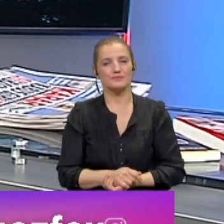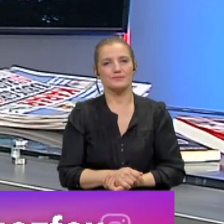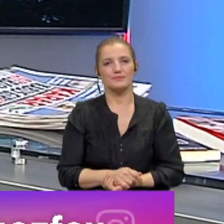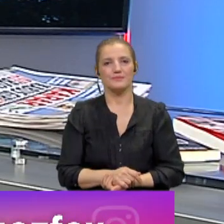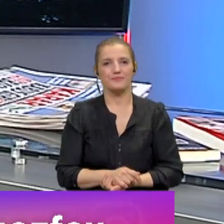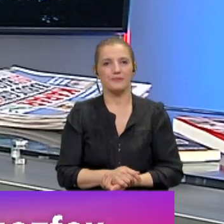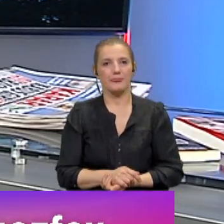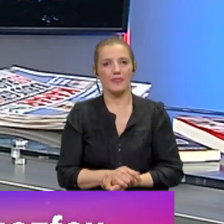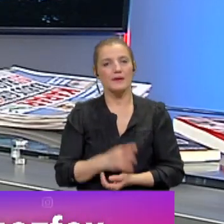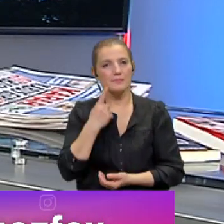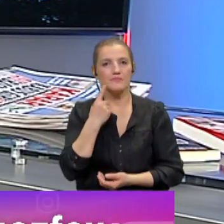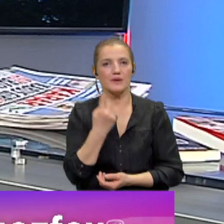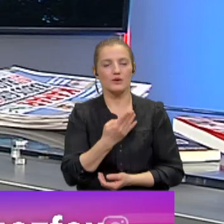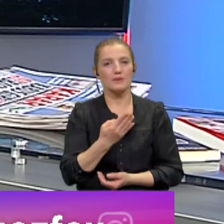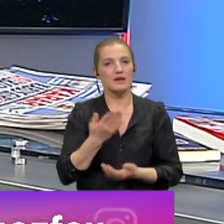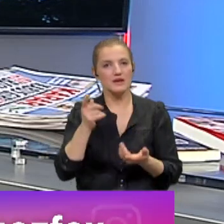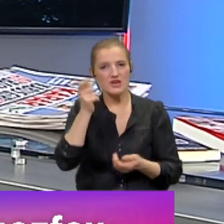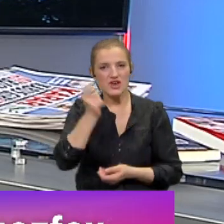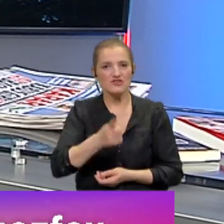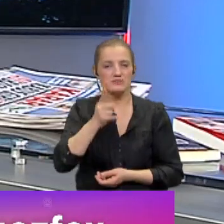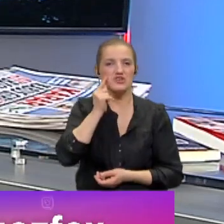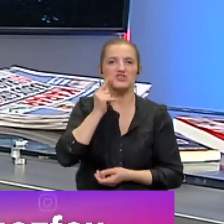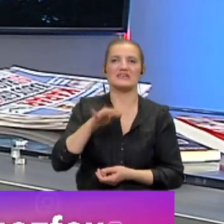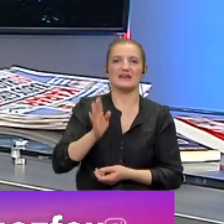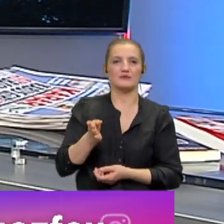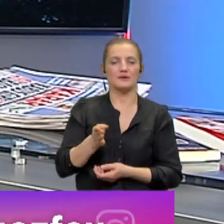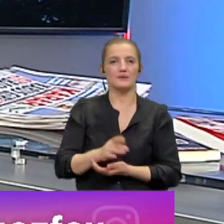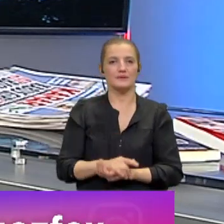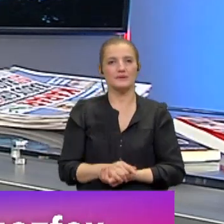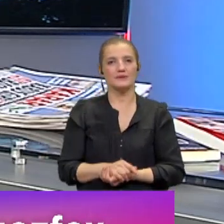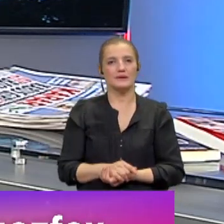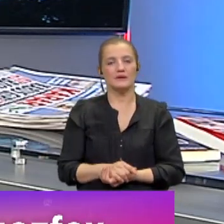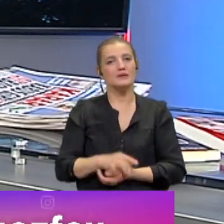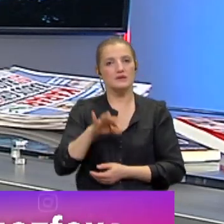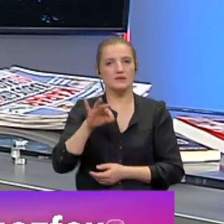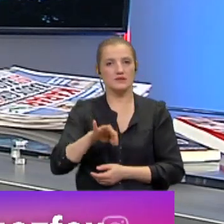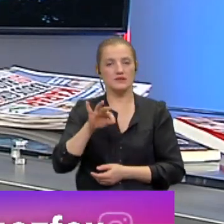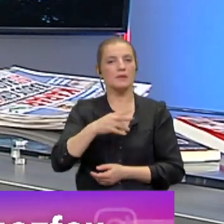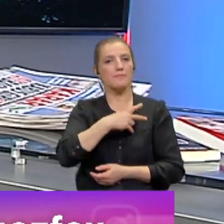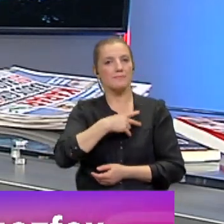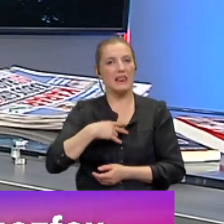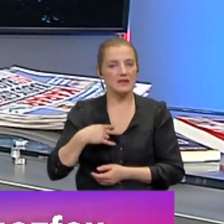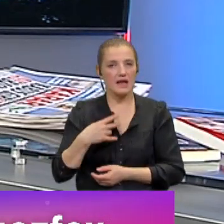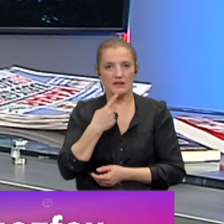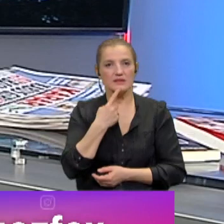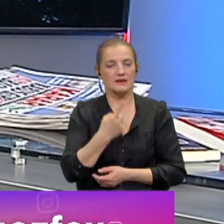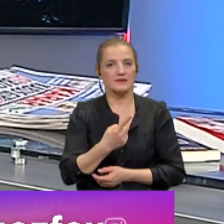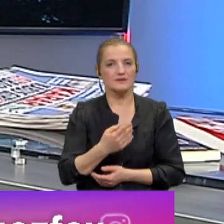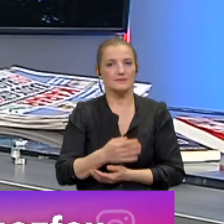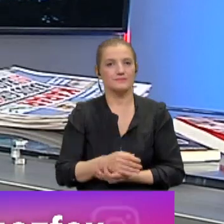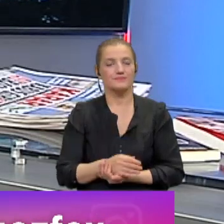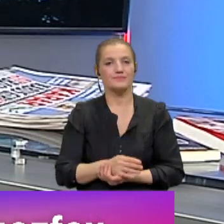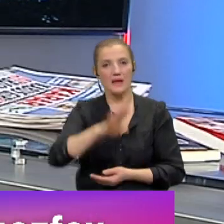Tabii ki bakıyorum gerçek bir kişi değilmiş şimdi Hani böyle belediyeler derken aynı